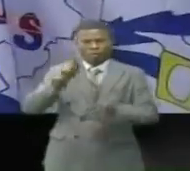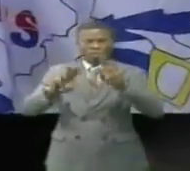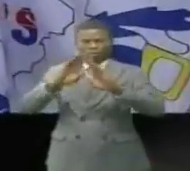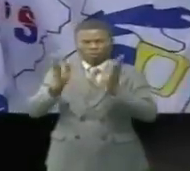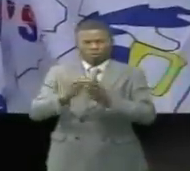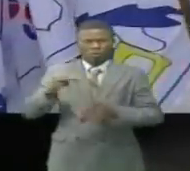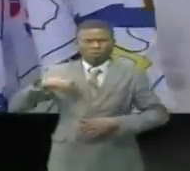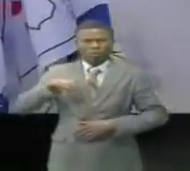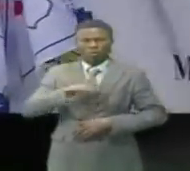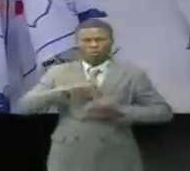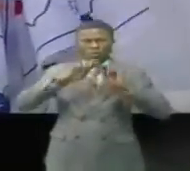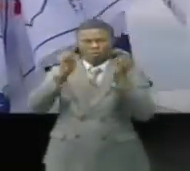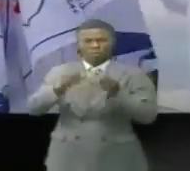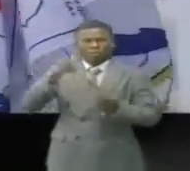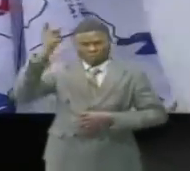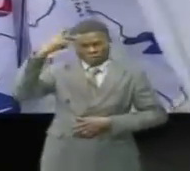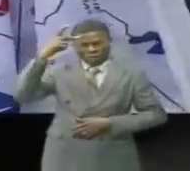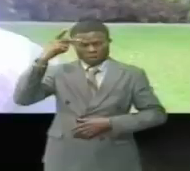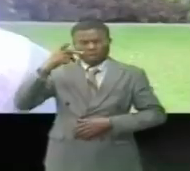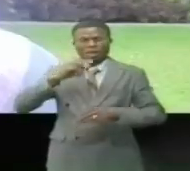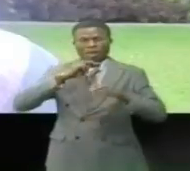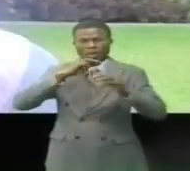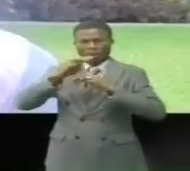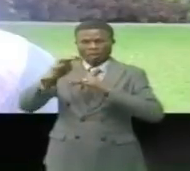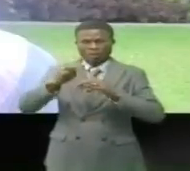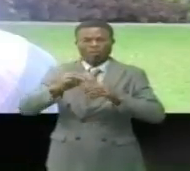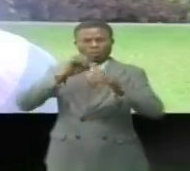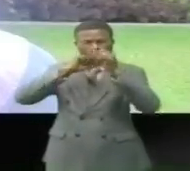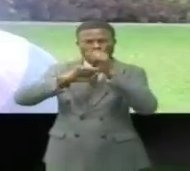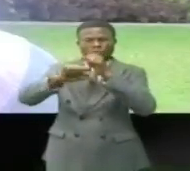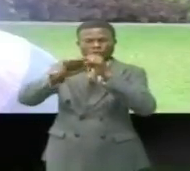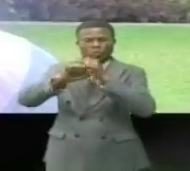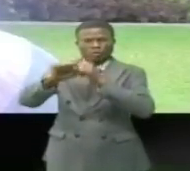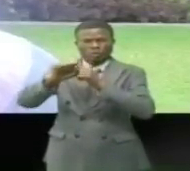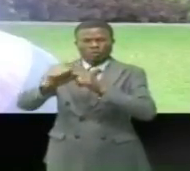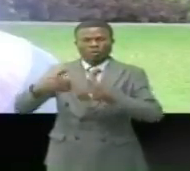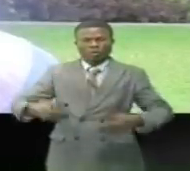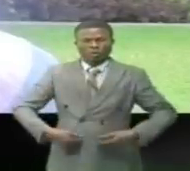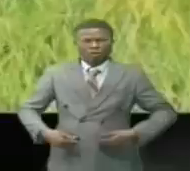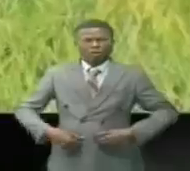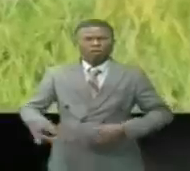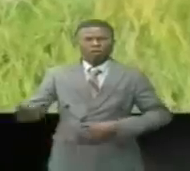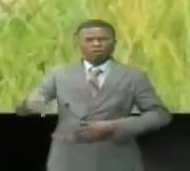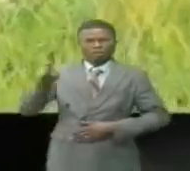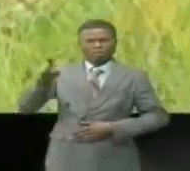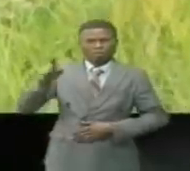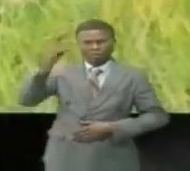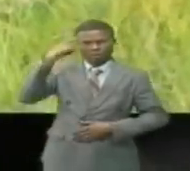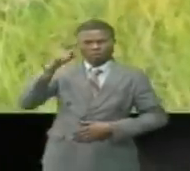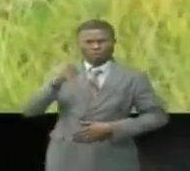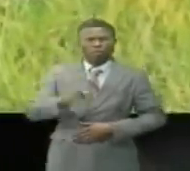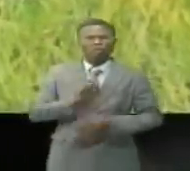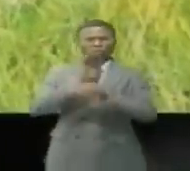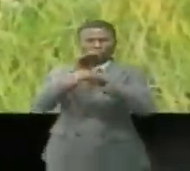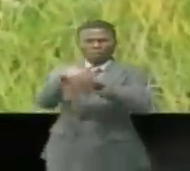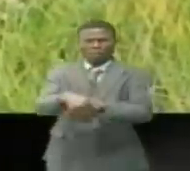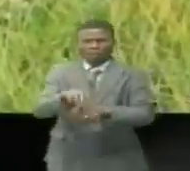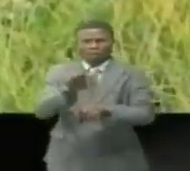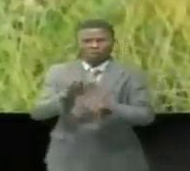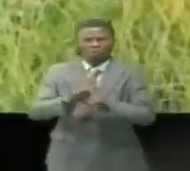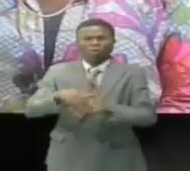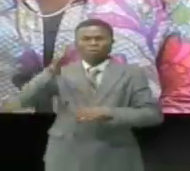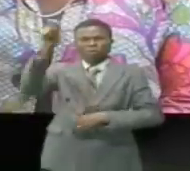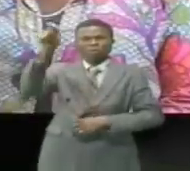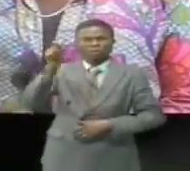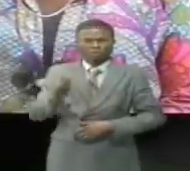de partis politiques lancent des messages de sensibilisation à la jeunesse itourienne pour un enrôlement massif au sein de